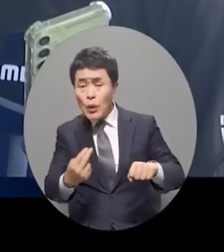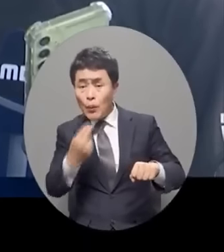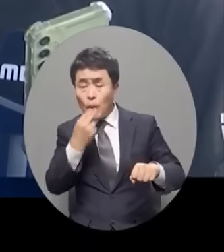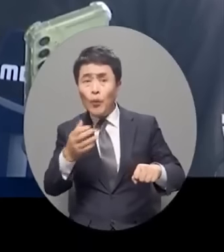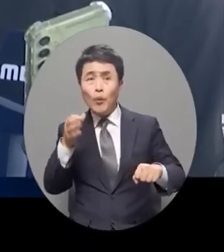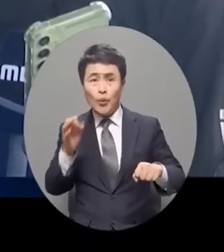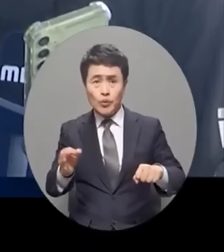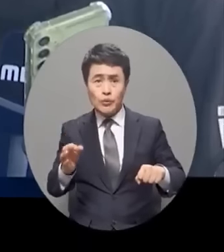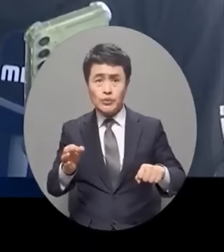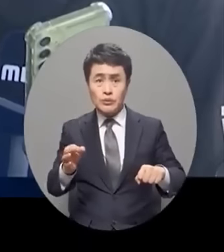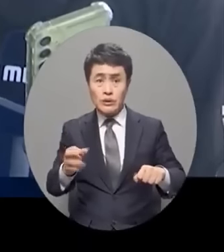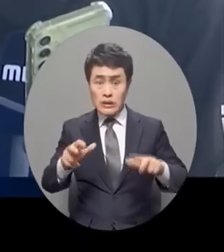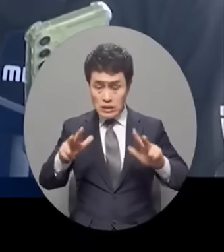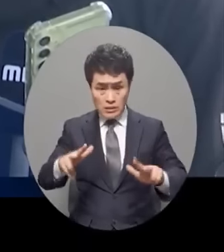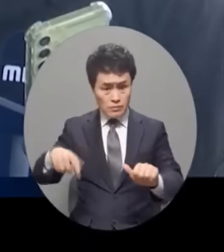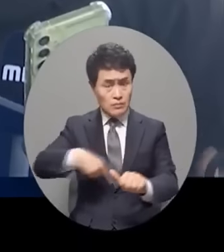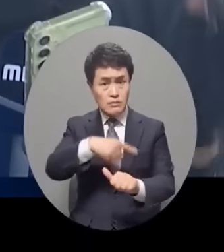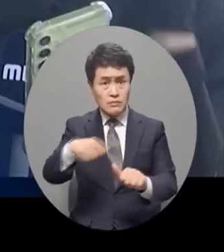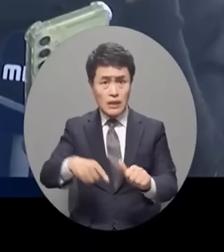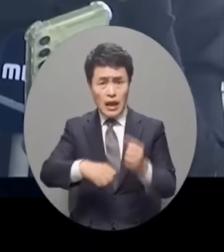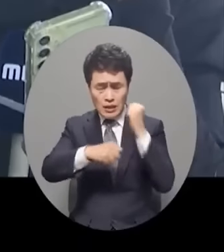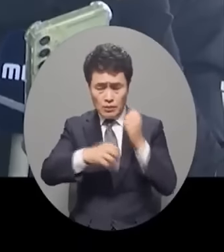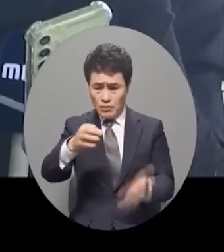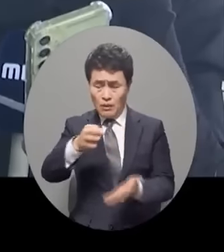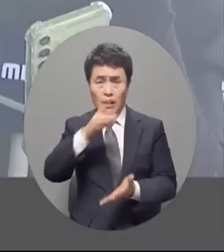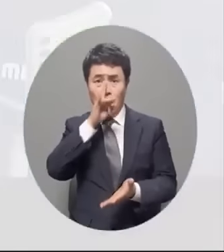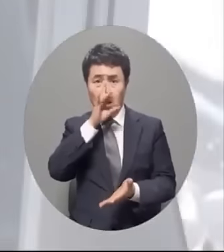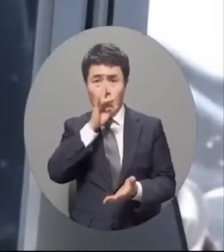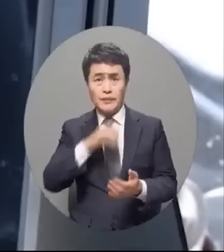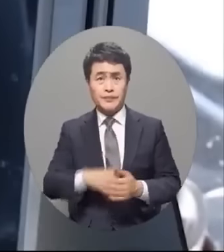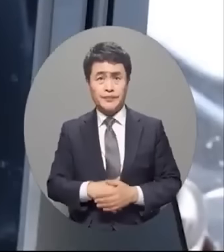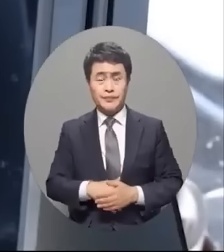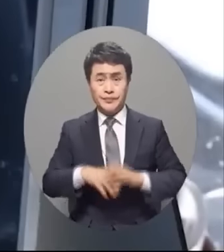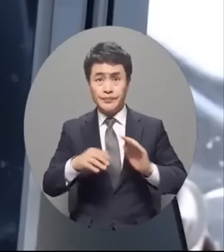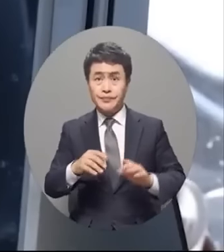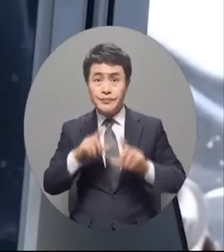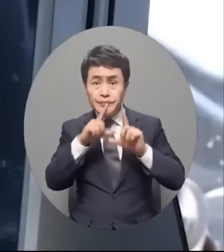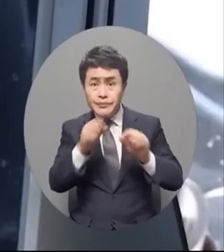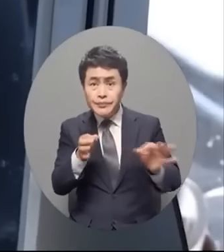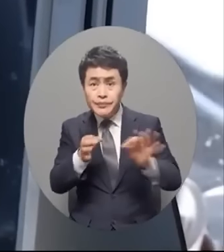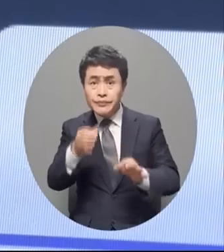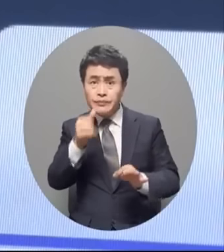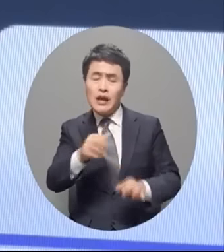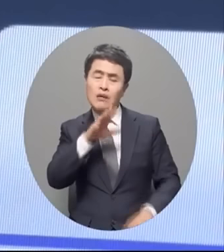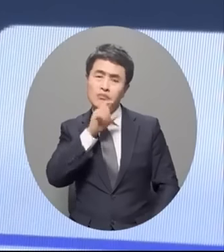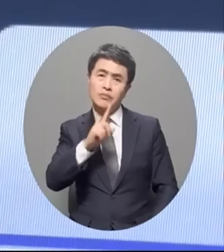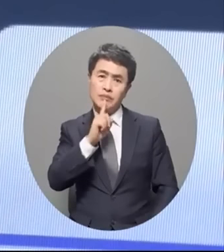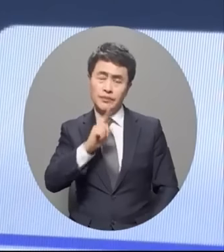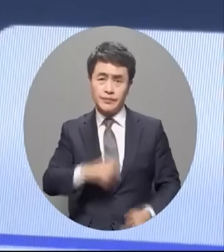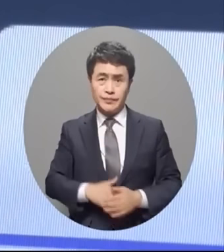것들. 뭐 지금 상황에서는 최저임금이 안 되는 거죠. 음식점 업주들도 불만입니다.